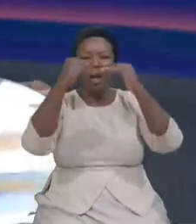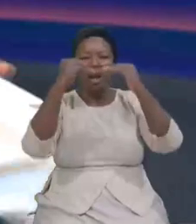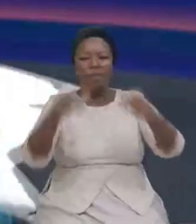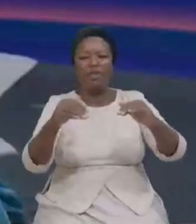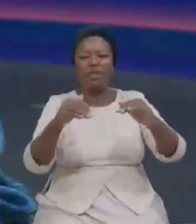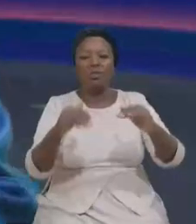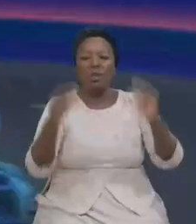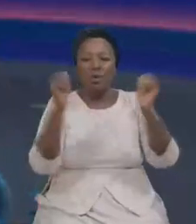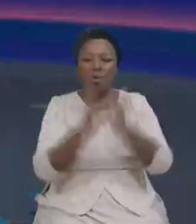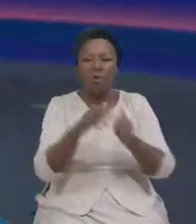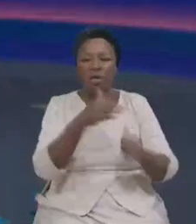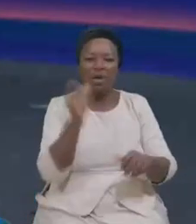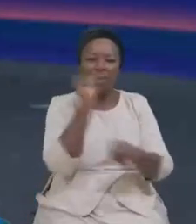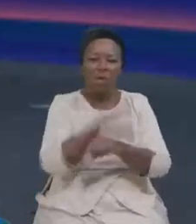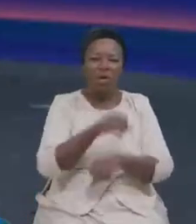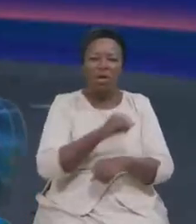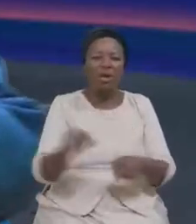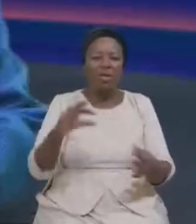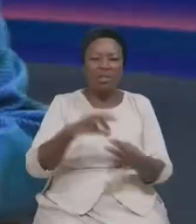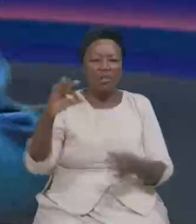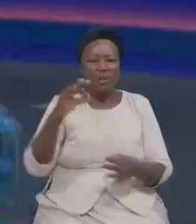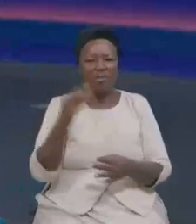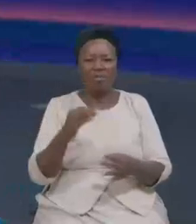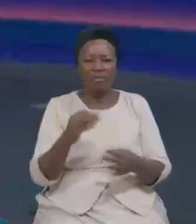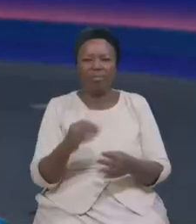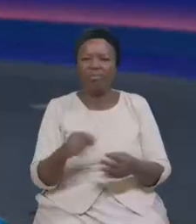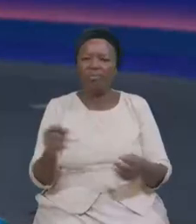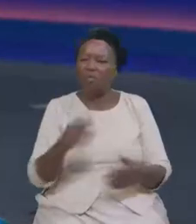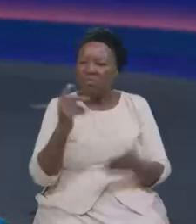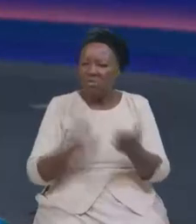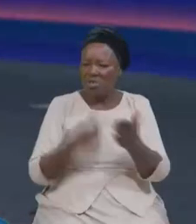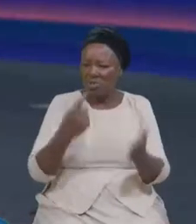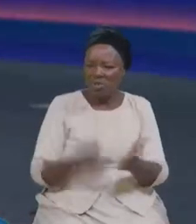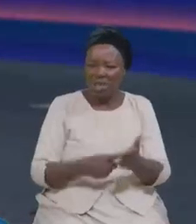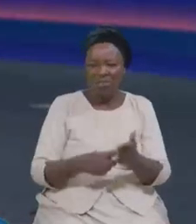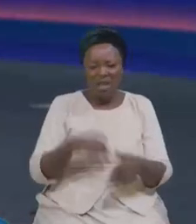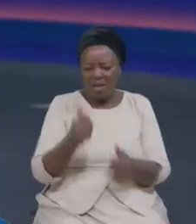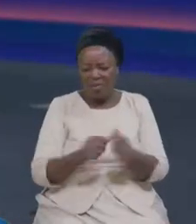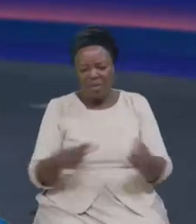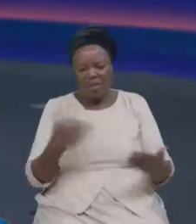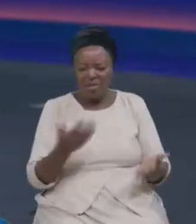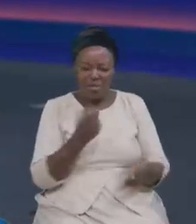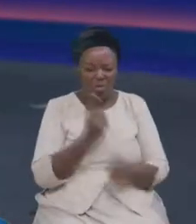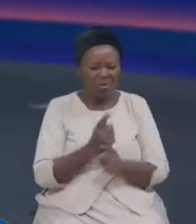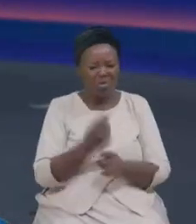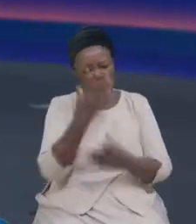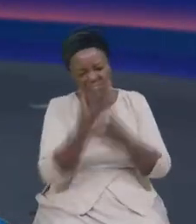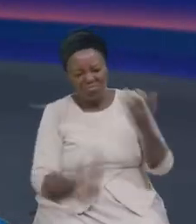vaincu. Parfois dans la vie, nous, tout tombe en faillite dans la vie personnelle, les